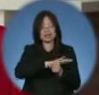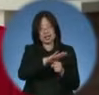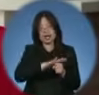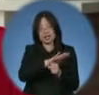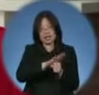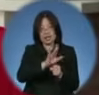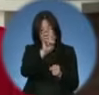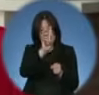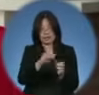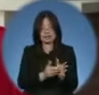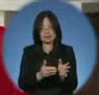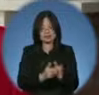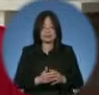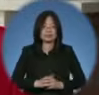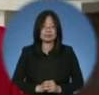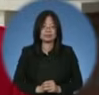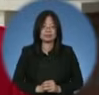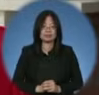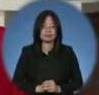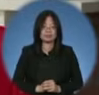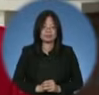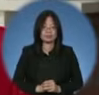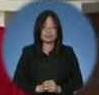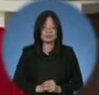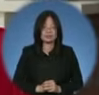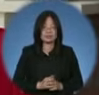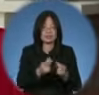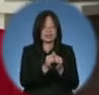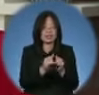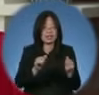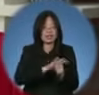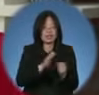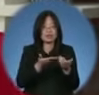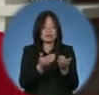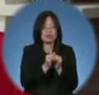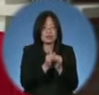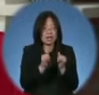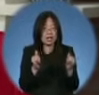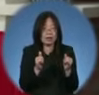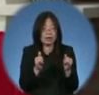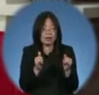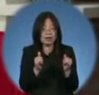사랑인데요. 사랑. 근데 이 사람들을 그렇게 사랑해 줄 사람이